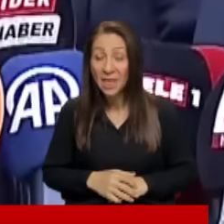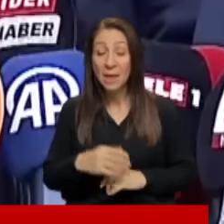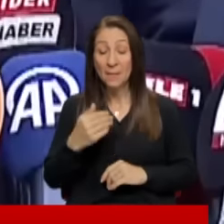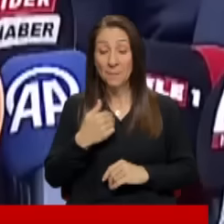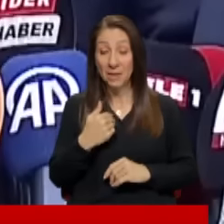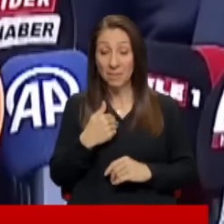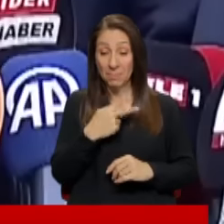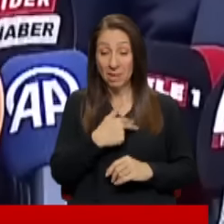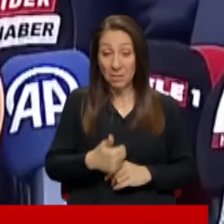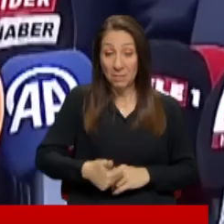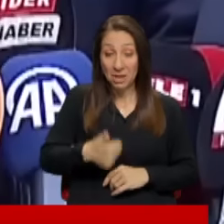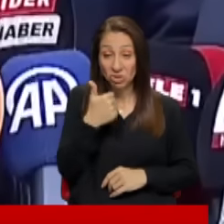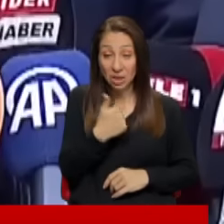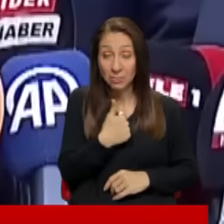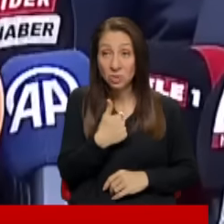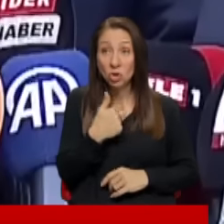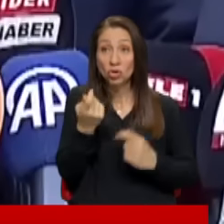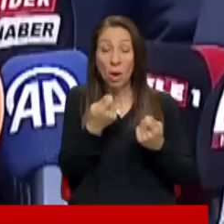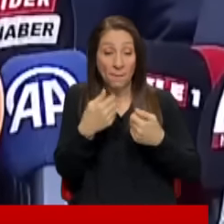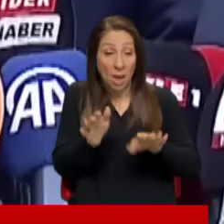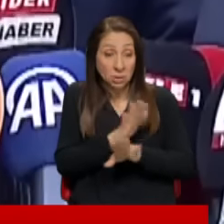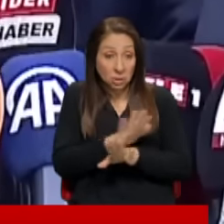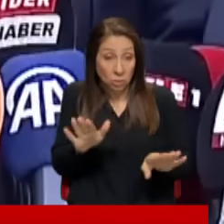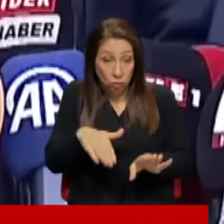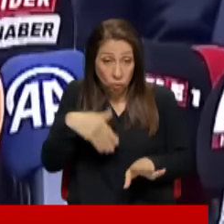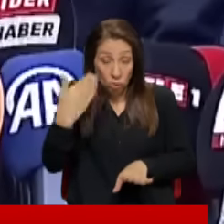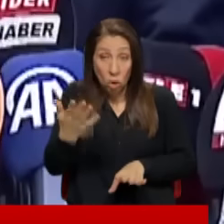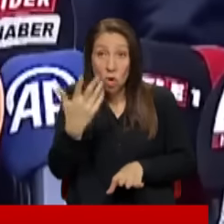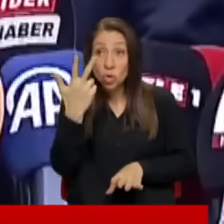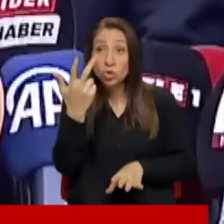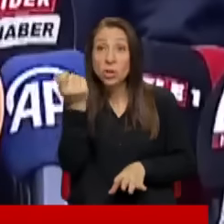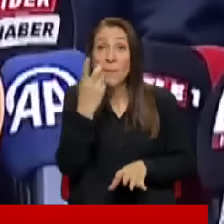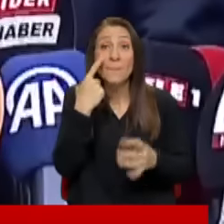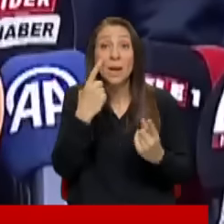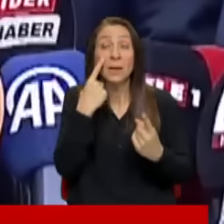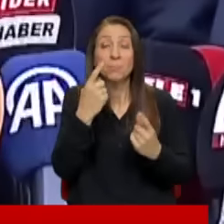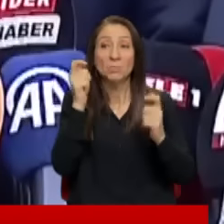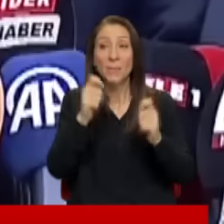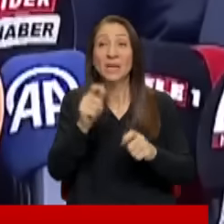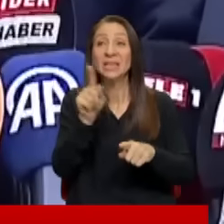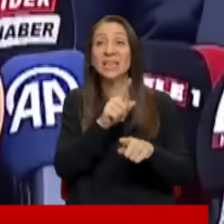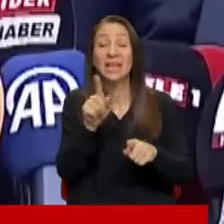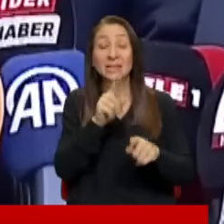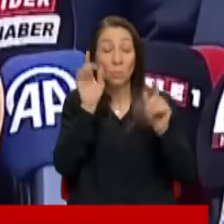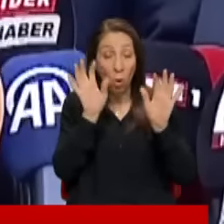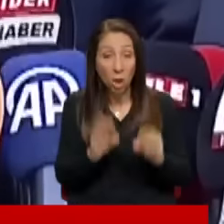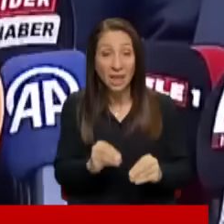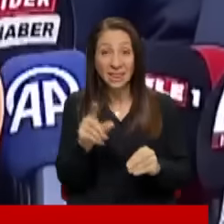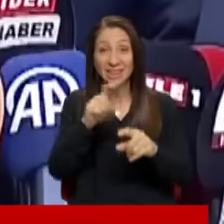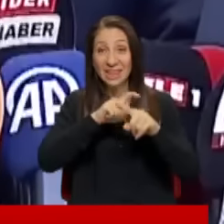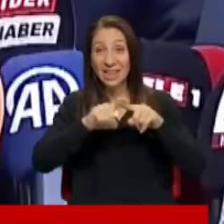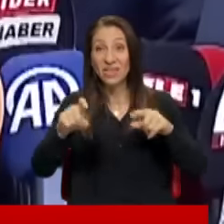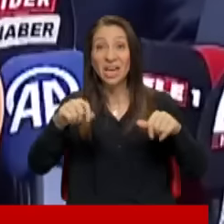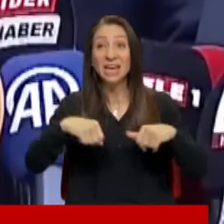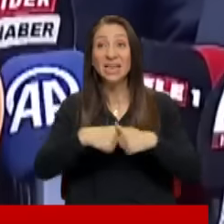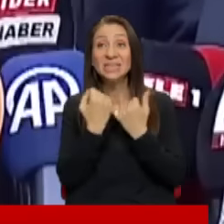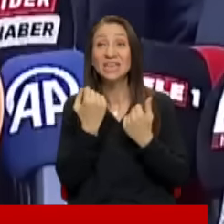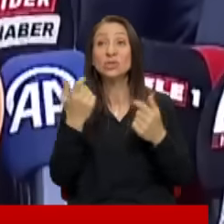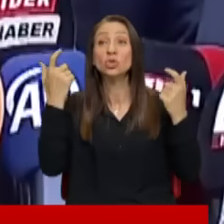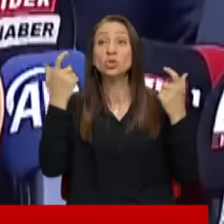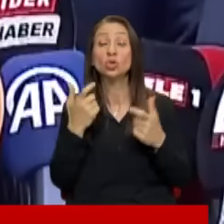benim belediye başkanımın görevi bıraktıktan sonra 3 kere bakım olan, denetim gören teleferiğin